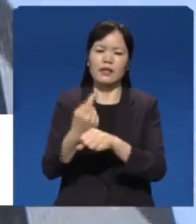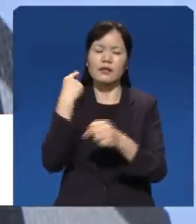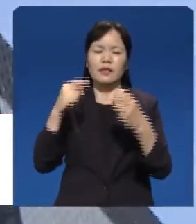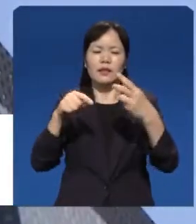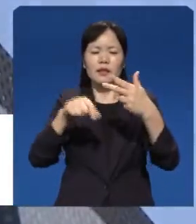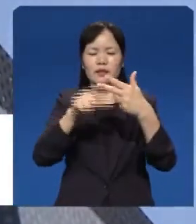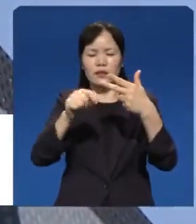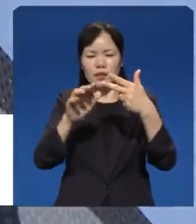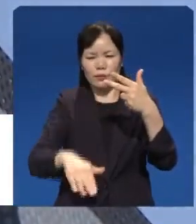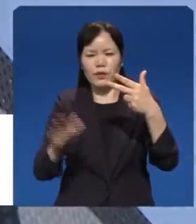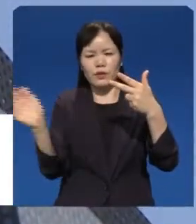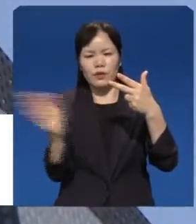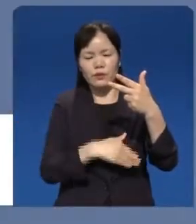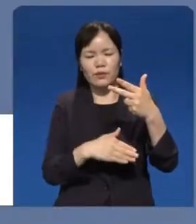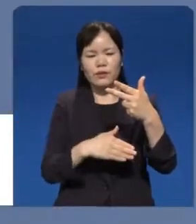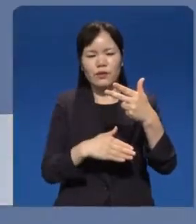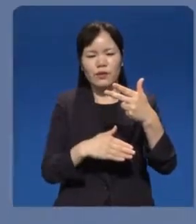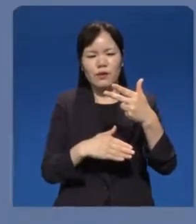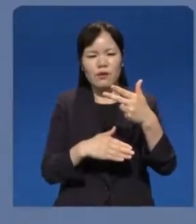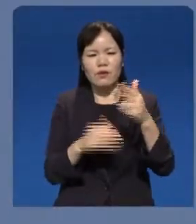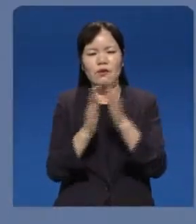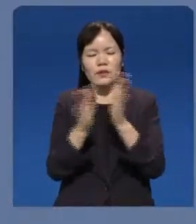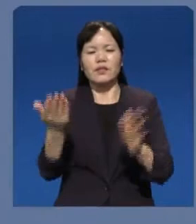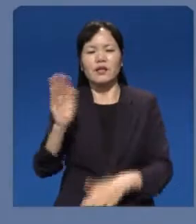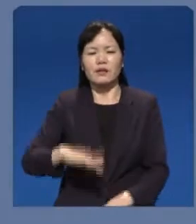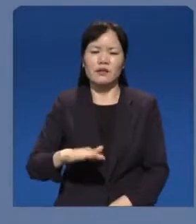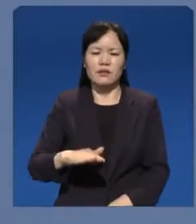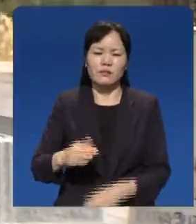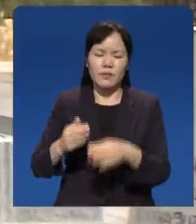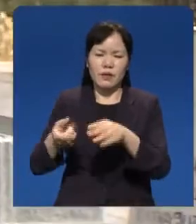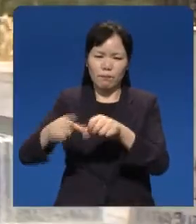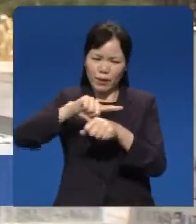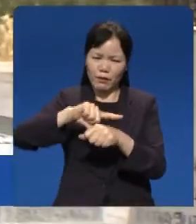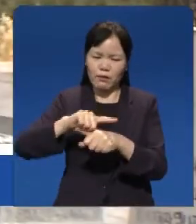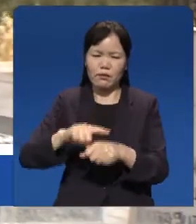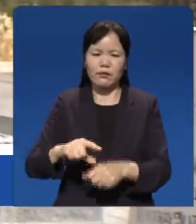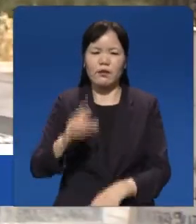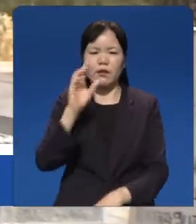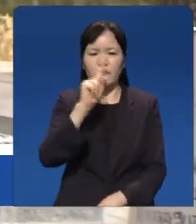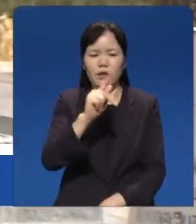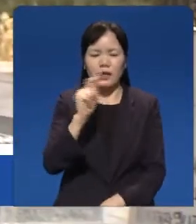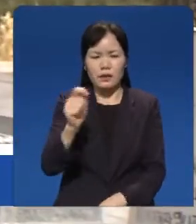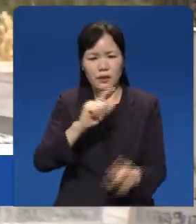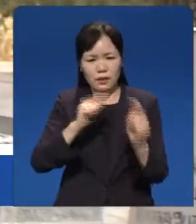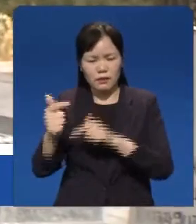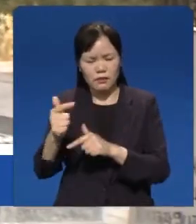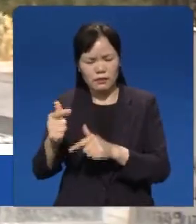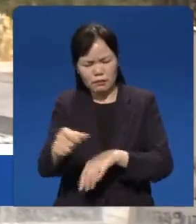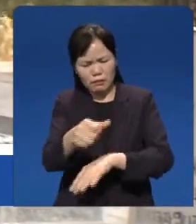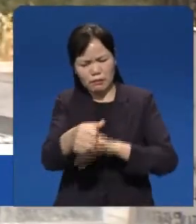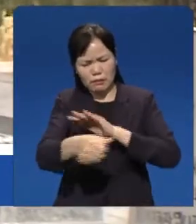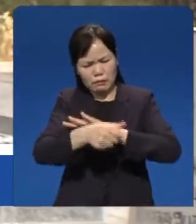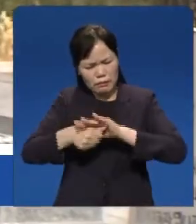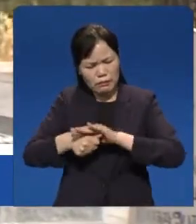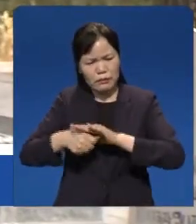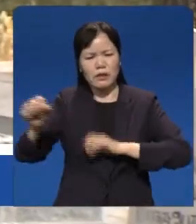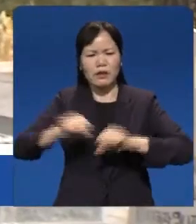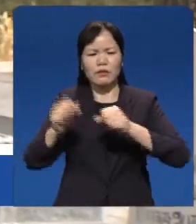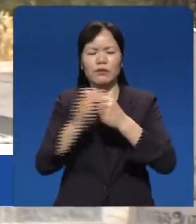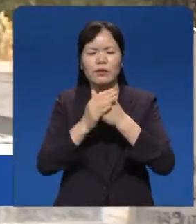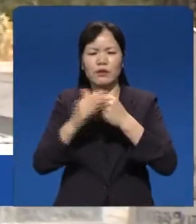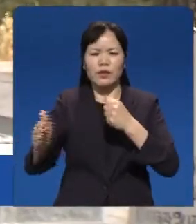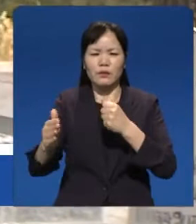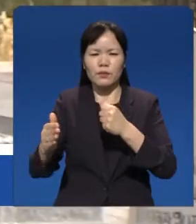받아들였지만 약 10배 년 님이 떠난 팀이다 kt 등 국내 통신사들의 수급적 때 초로 보이스피싱 범죄 만